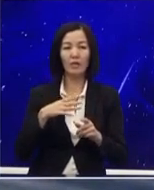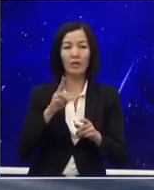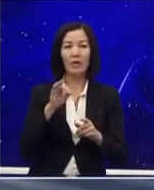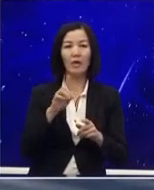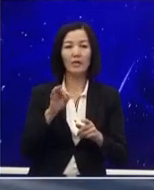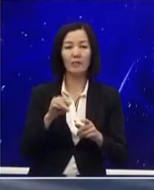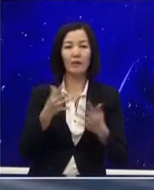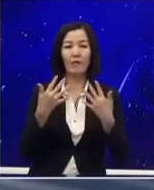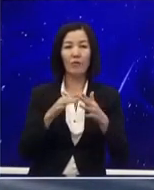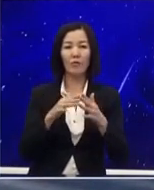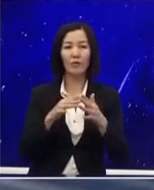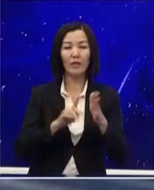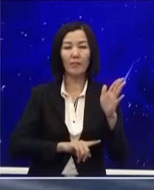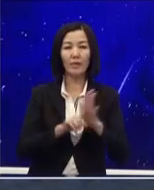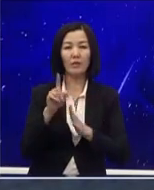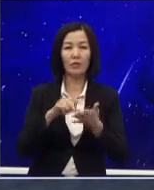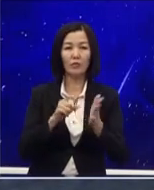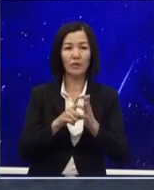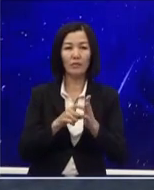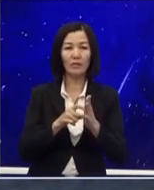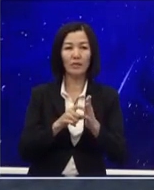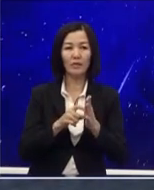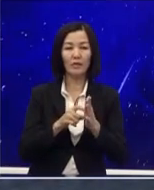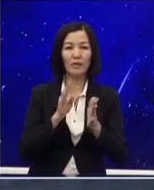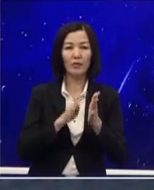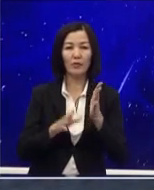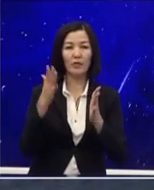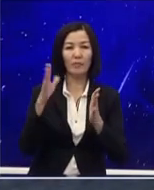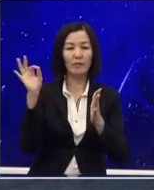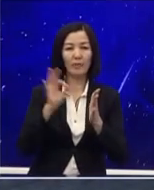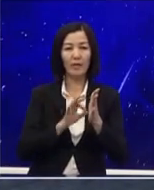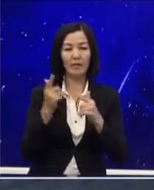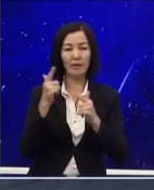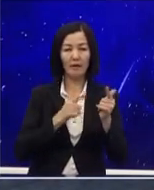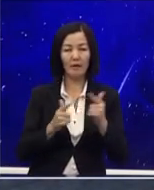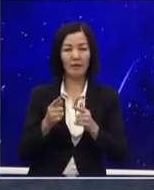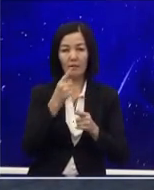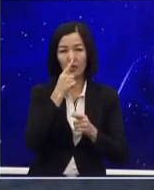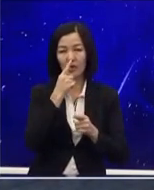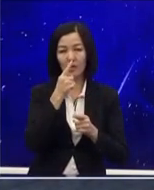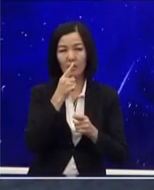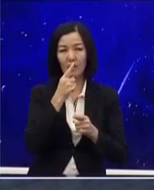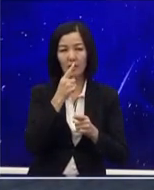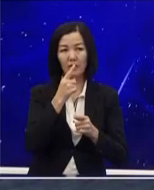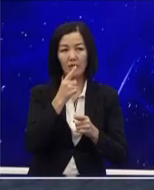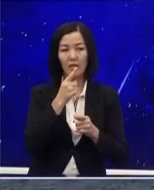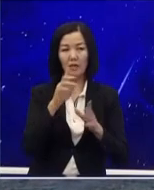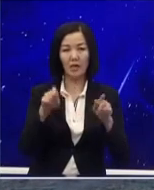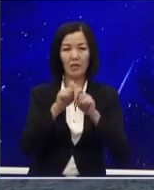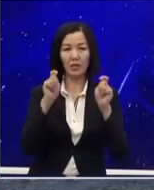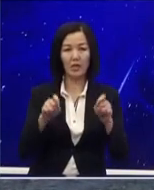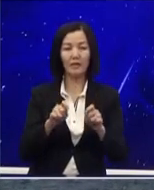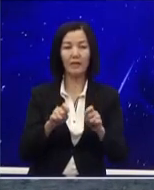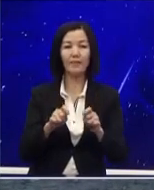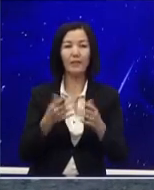ауылында ағарту бастауыш мектебі бүгінгі таңда 95% дайын. Енді жақын арада соны уже қолданысқа береміз.